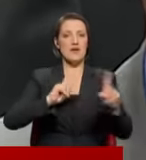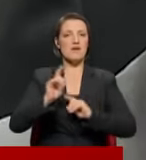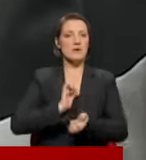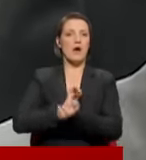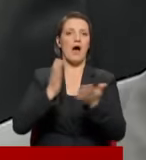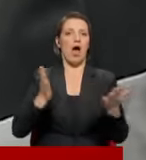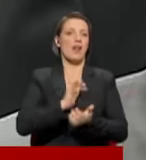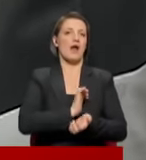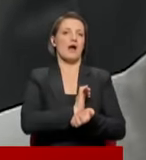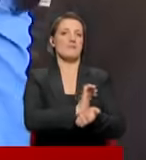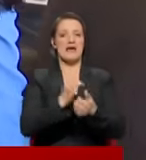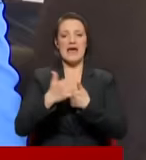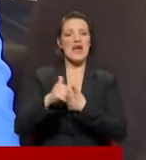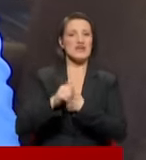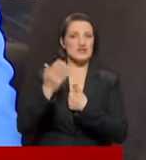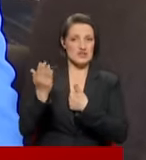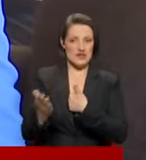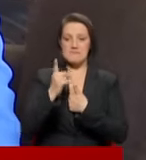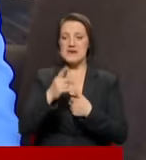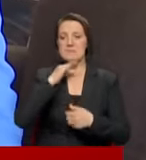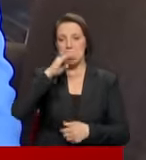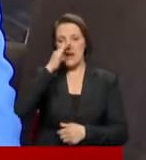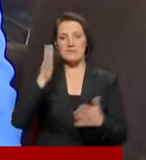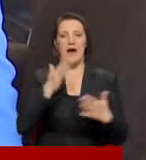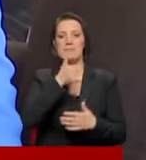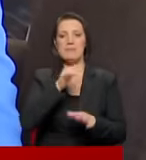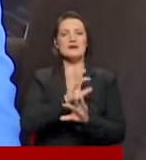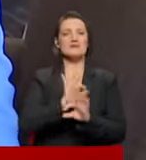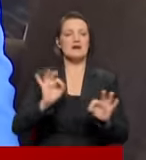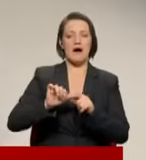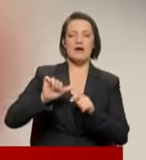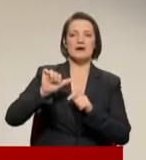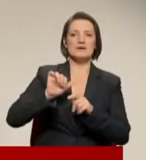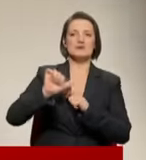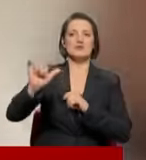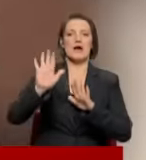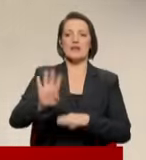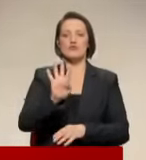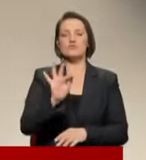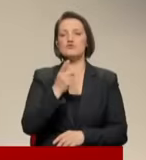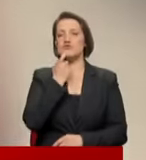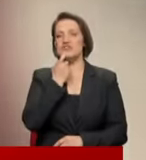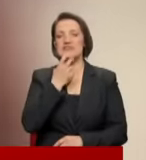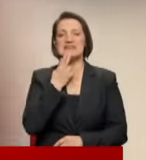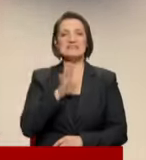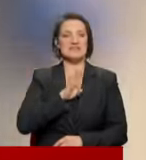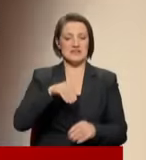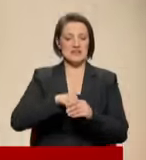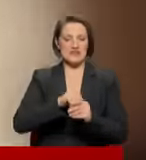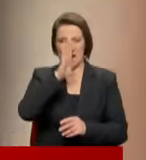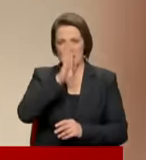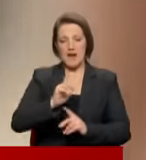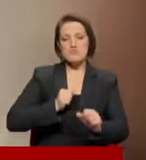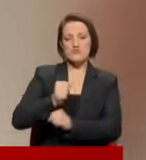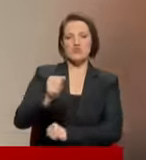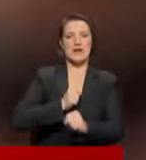Hala cezaevinde. Eşi Meriç Kahraman bir bayramda daha babasından ayrı kalan 4,5 yaşındaki kızı Vera için adalet